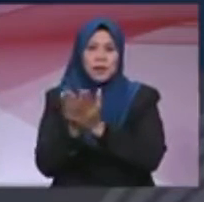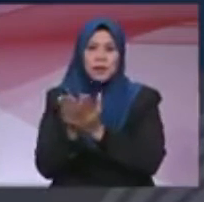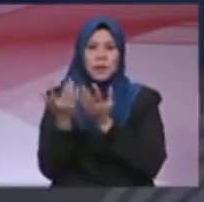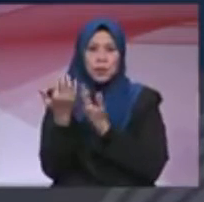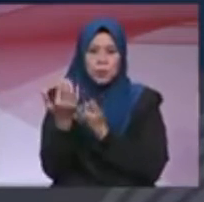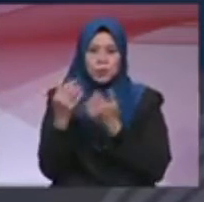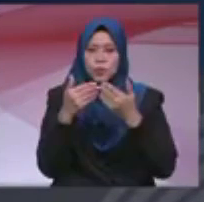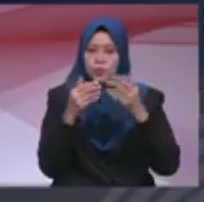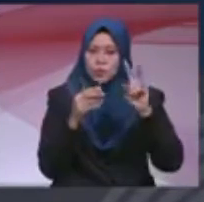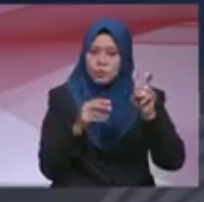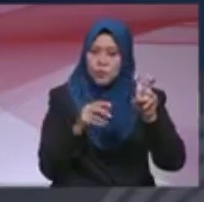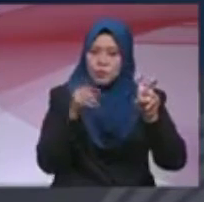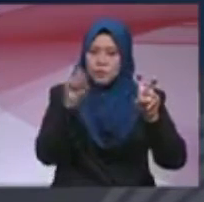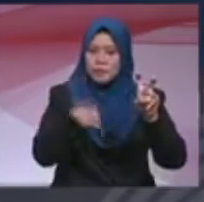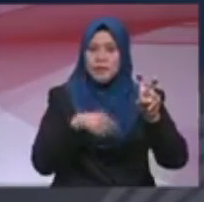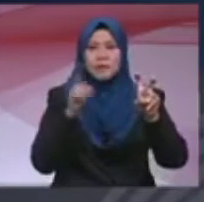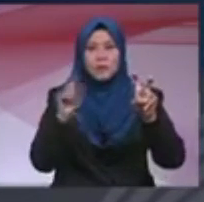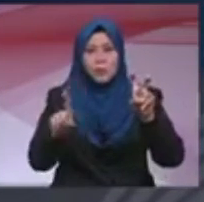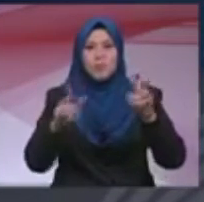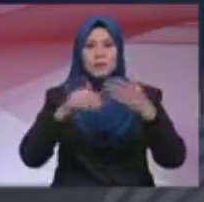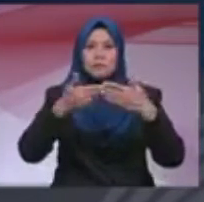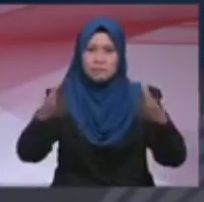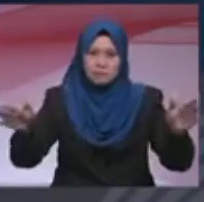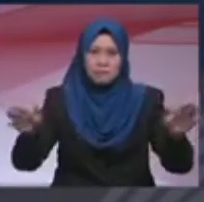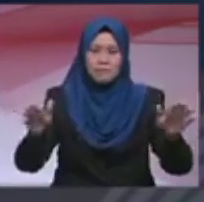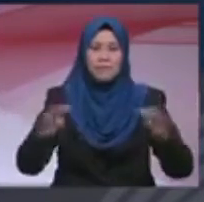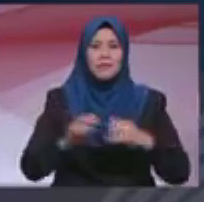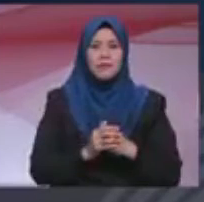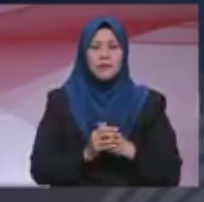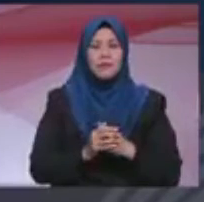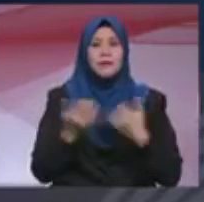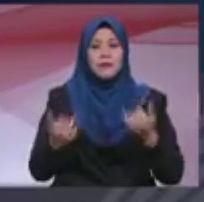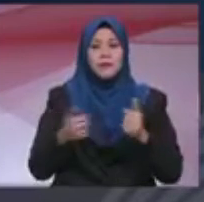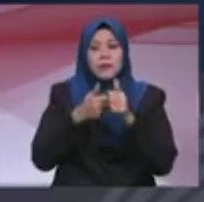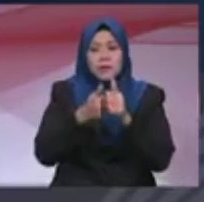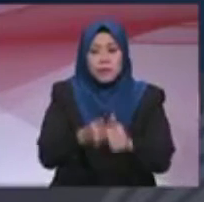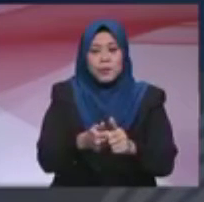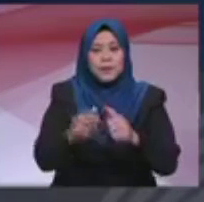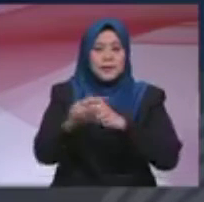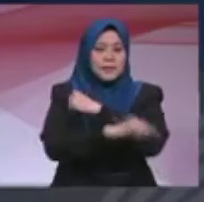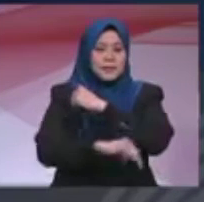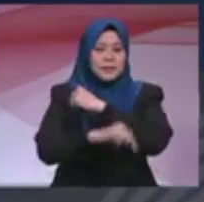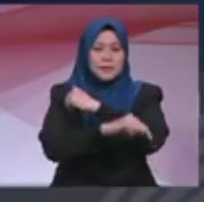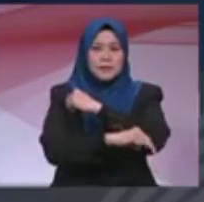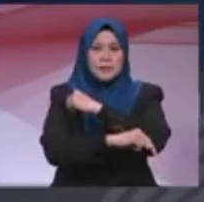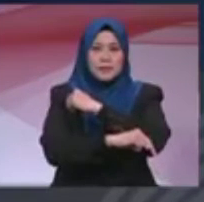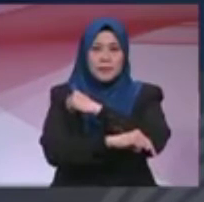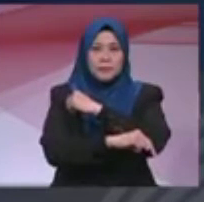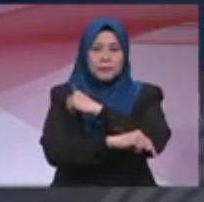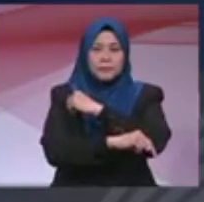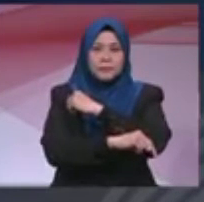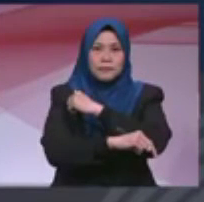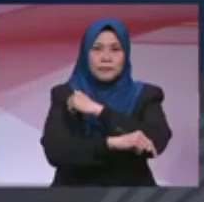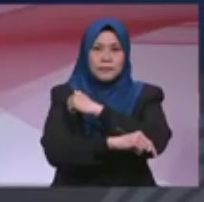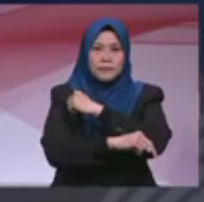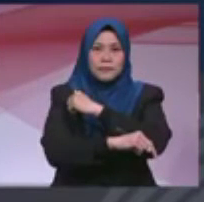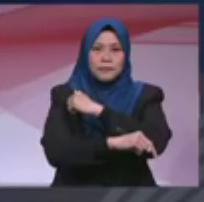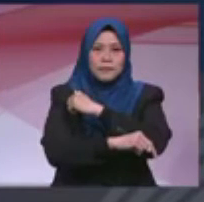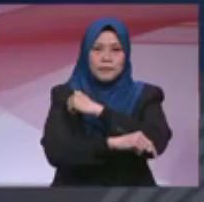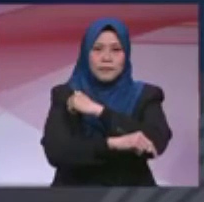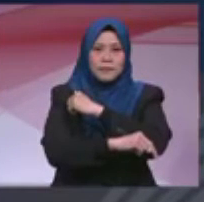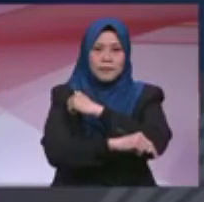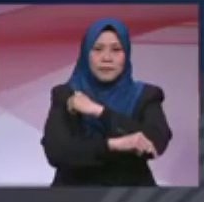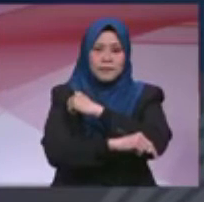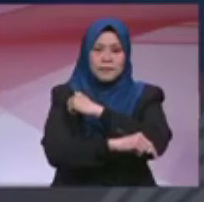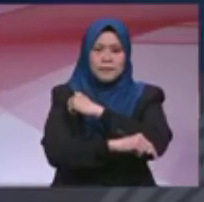sehingga 20 hari bulan. Dan sebab itu ini untuk negeri apa nama ni? Ini untuk negeri, oh,